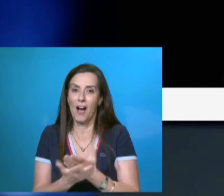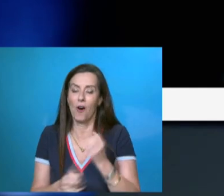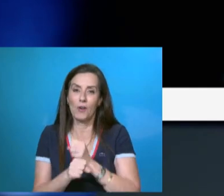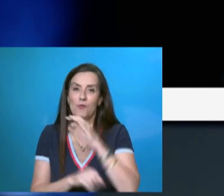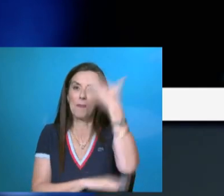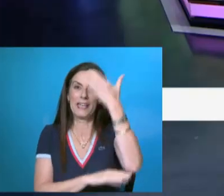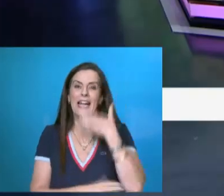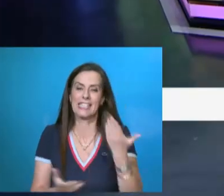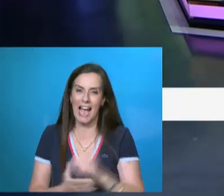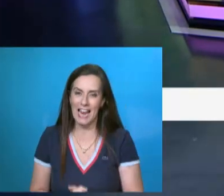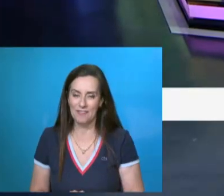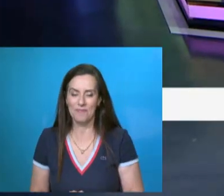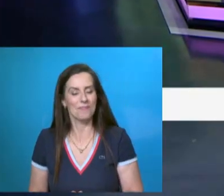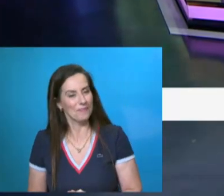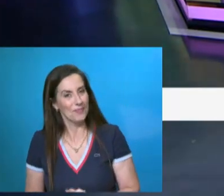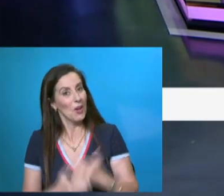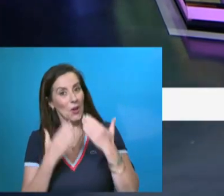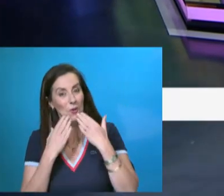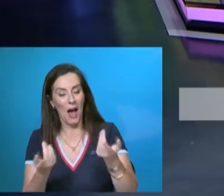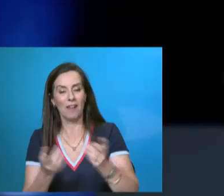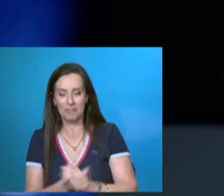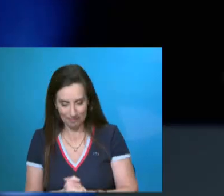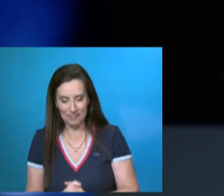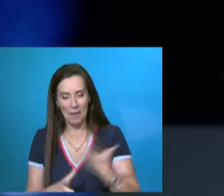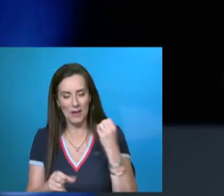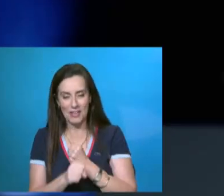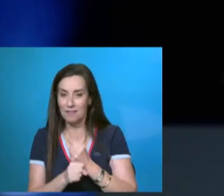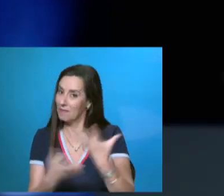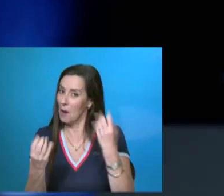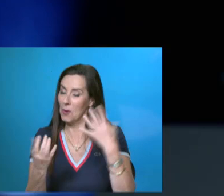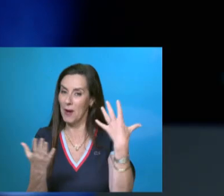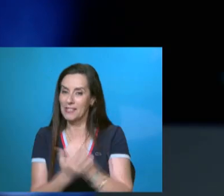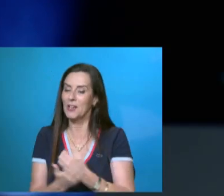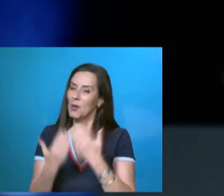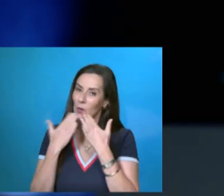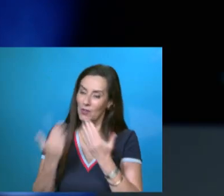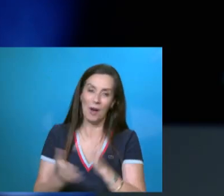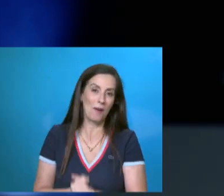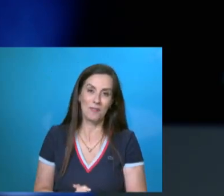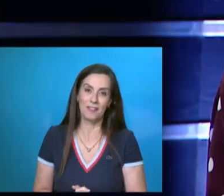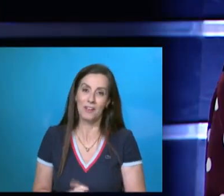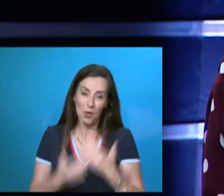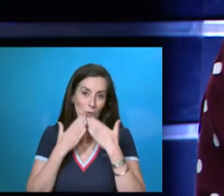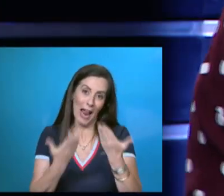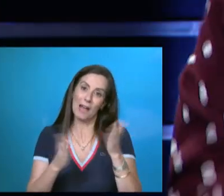הזה. אופיר בן חנוך, תודה רבה על המסע שעשית, ושיהיה המון בהצלחה. תודה רבה, ותודה לכם.